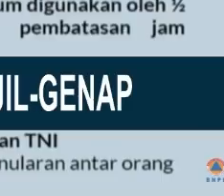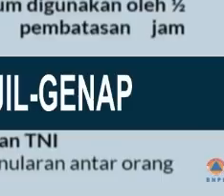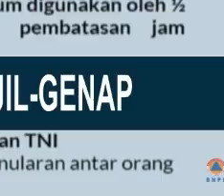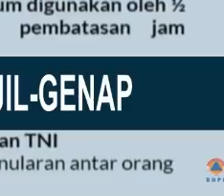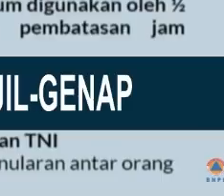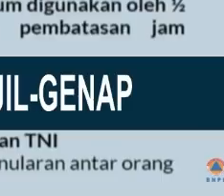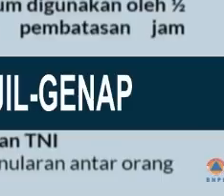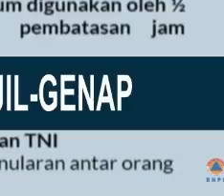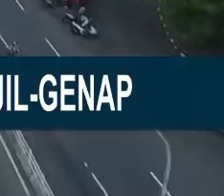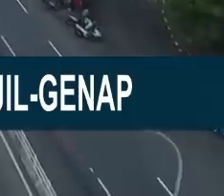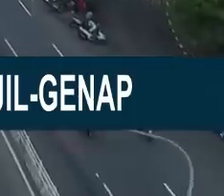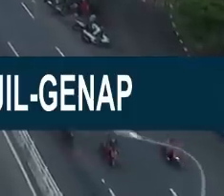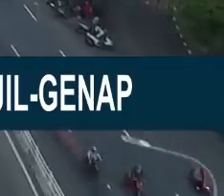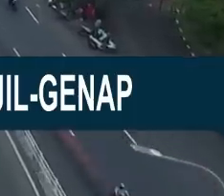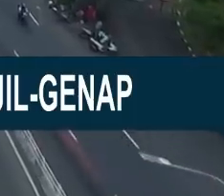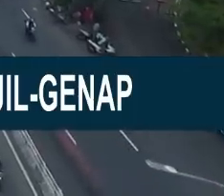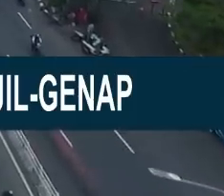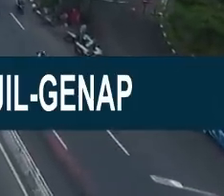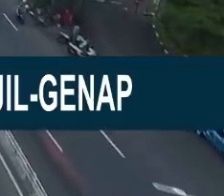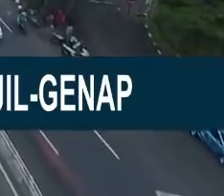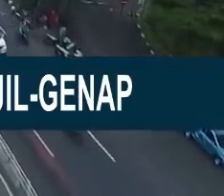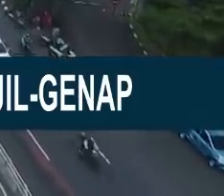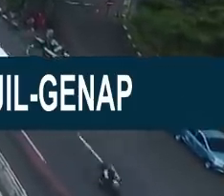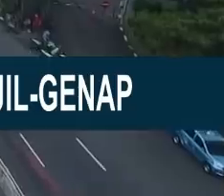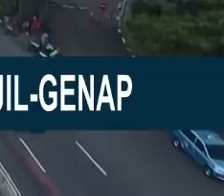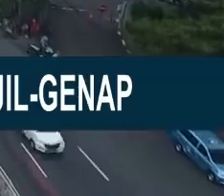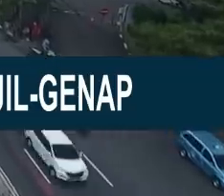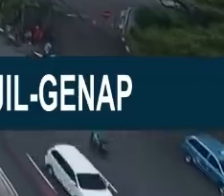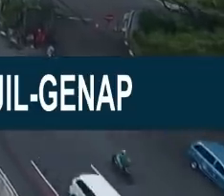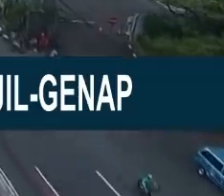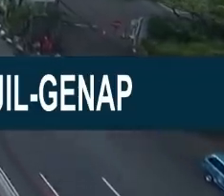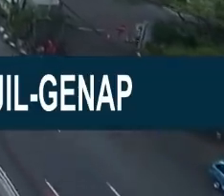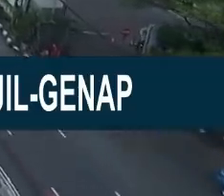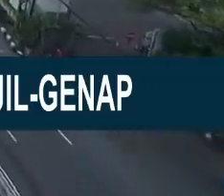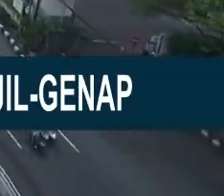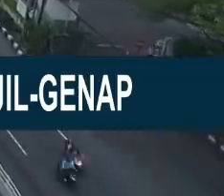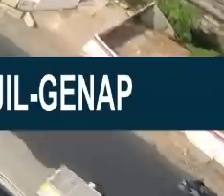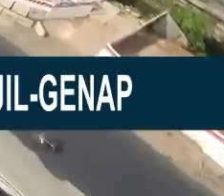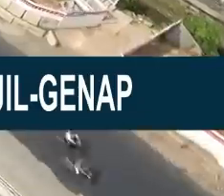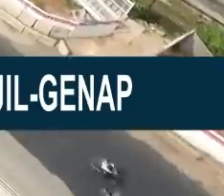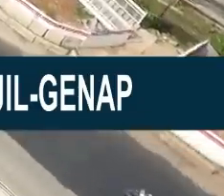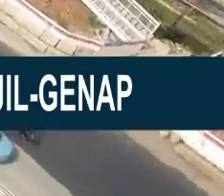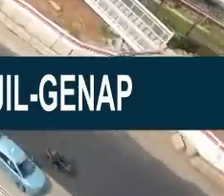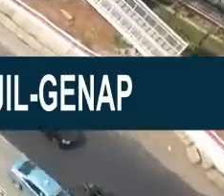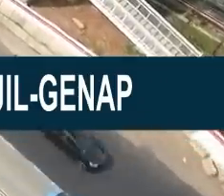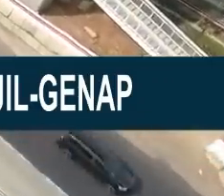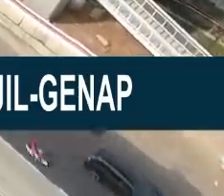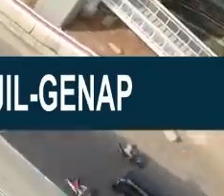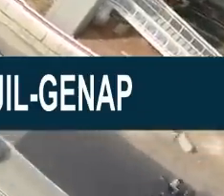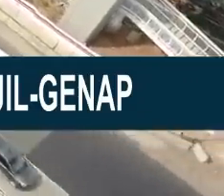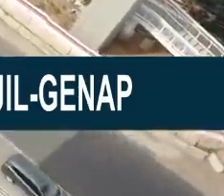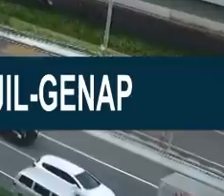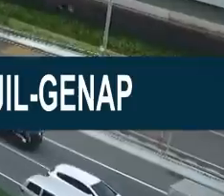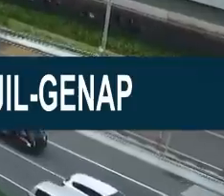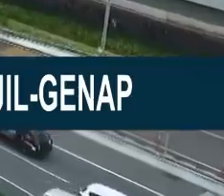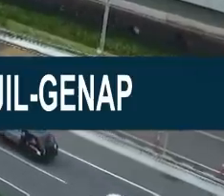direview salah satunya juga aturan ganjil genap untuk kendaraan bermotor Kami lihat bahwa